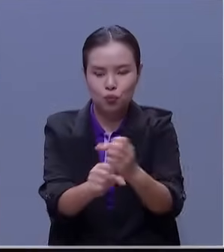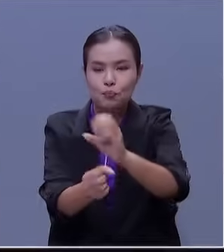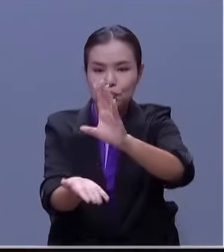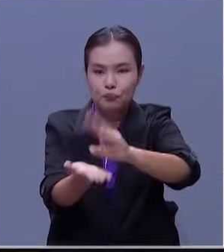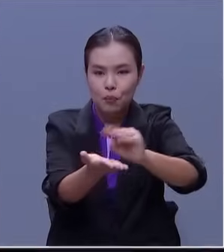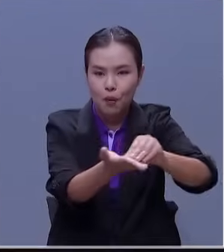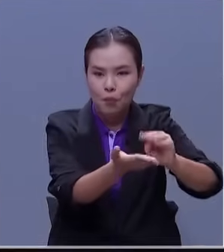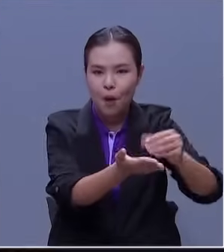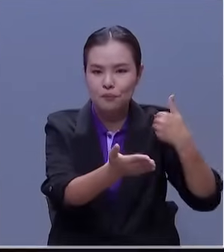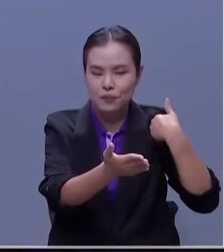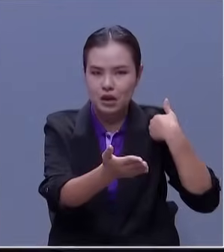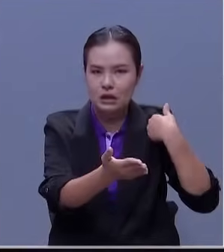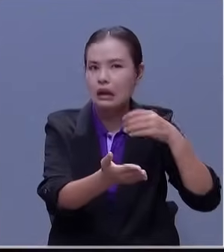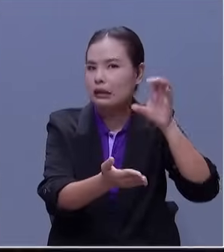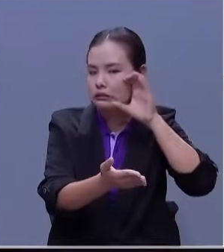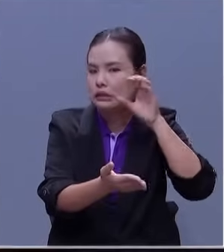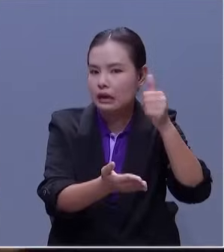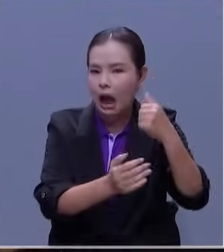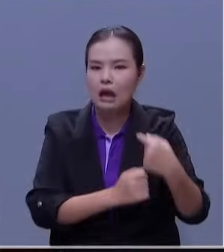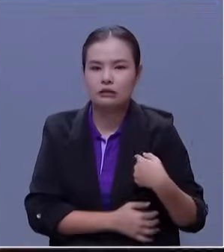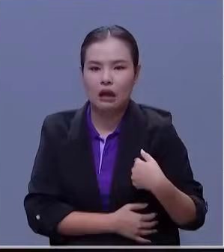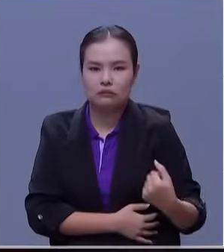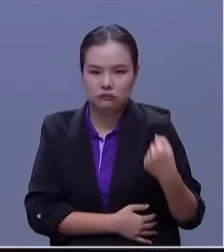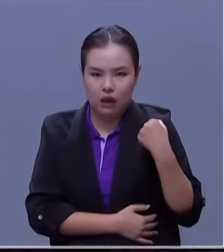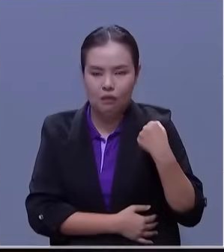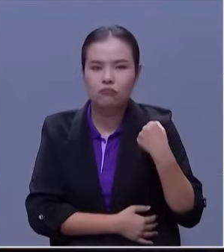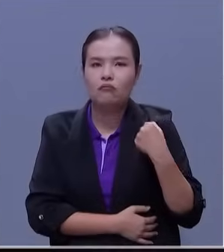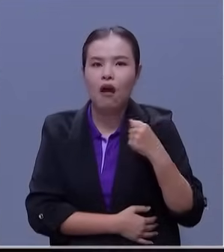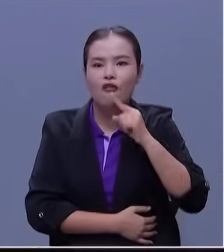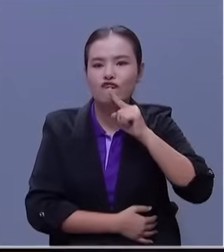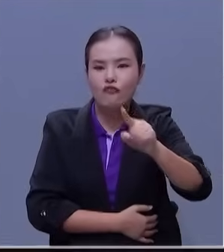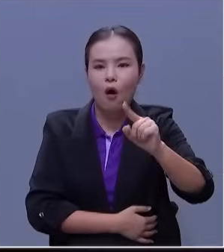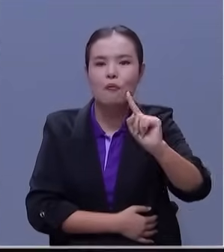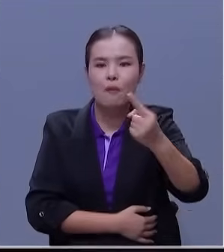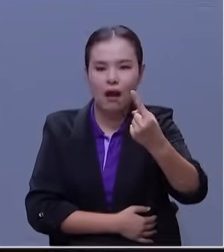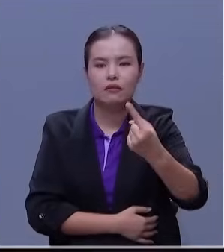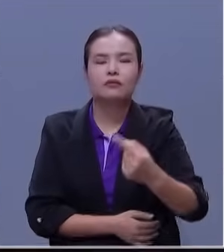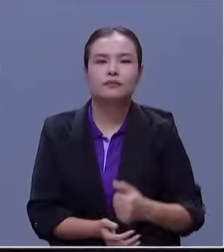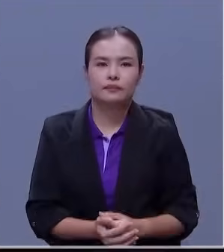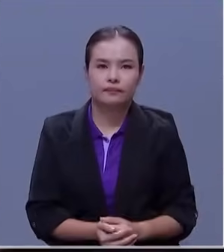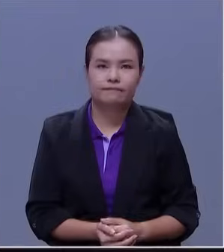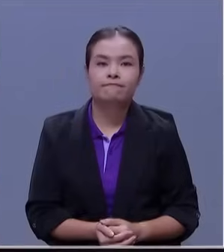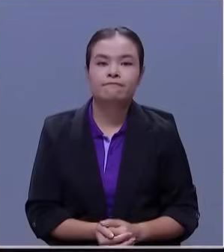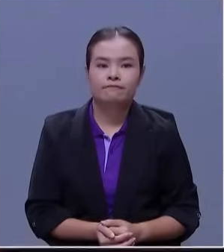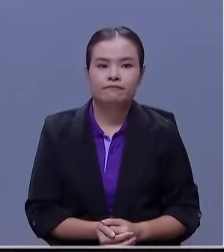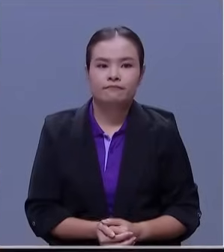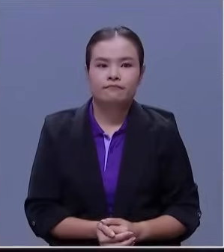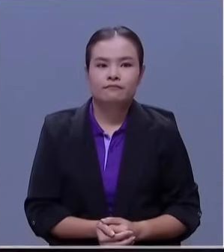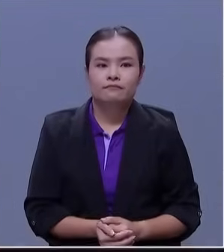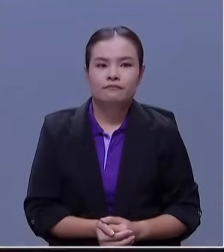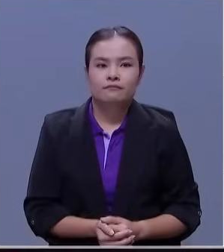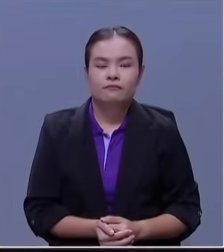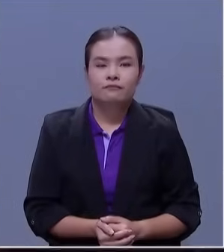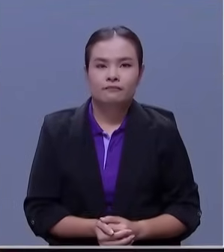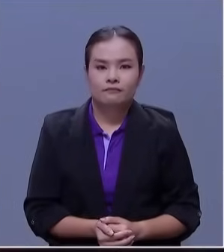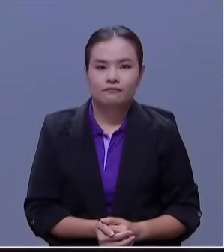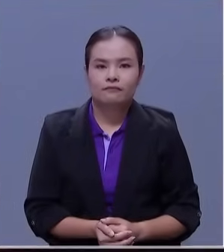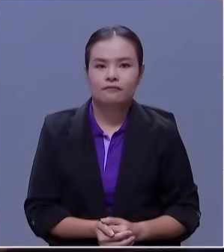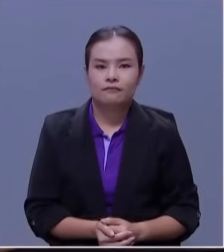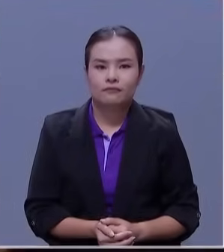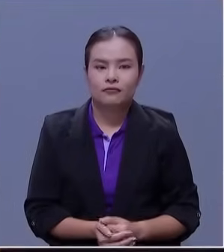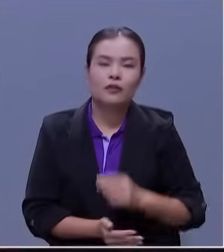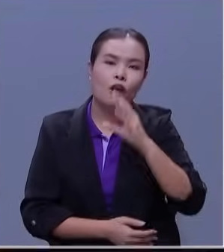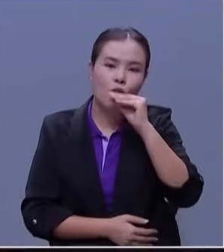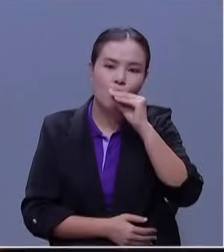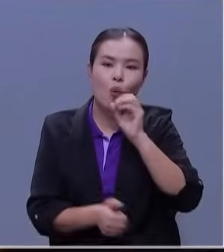านที่มีน้ำหนักมากพอตรงนี้สำคัญถึงจะสั่งฟ้องใหม่ได้ค่ะ ซึ่งนะตอนนี้อย่างที่บอกไปว่าก็ออกมาบอก